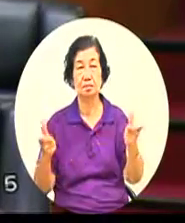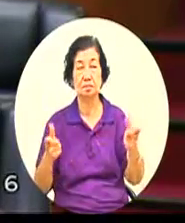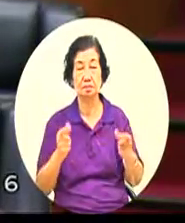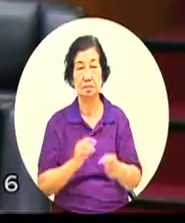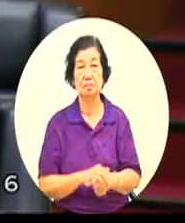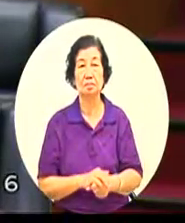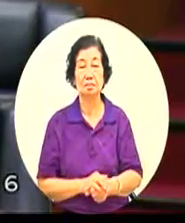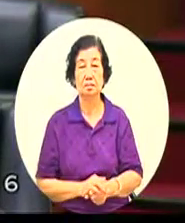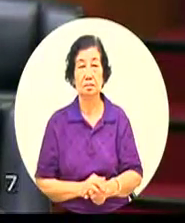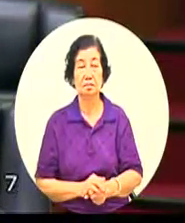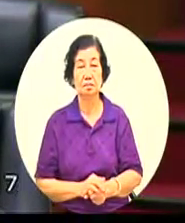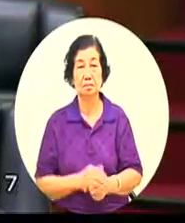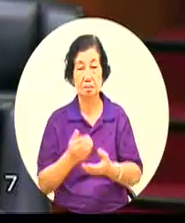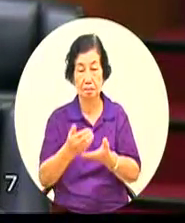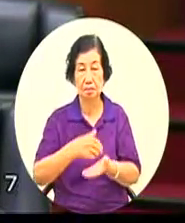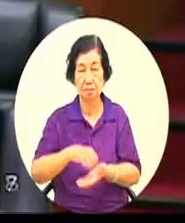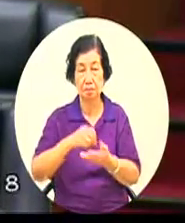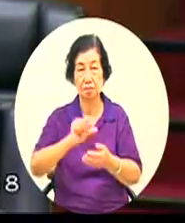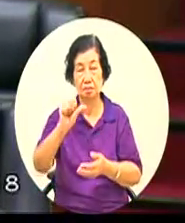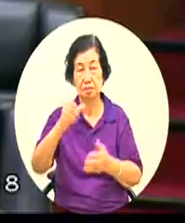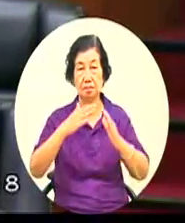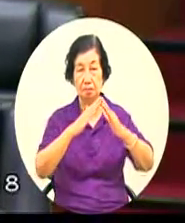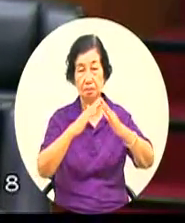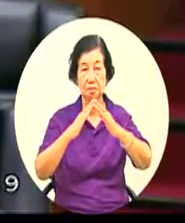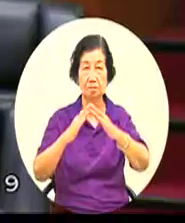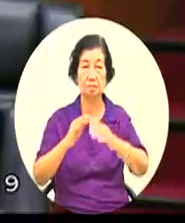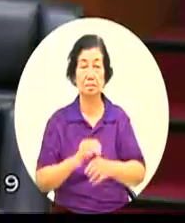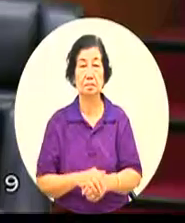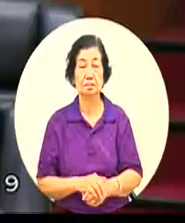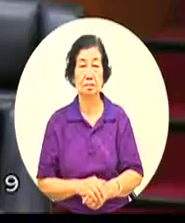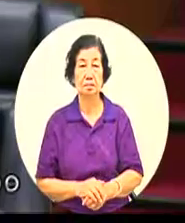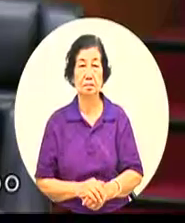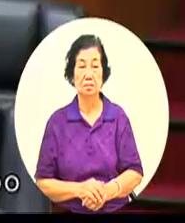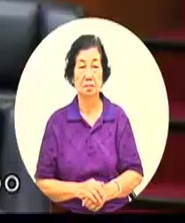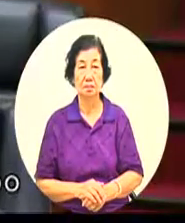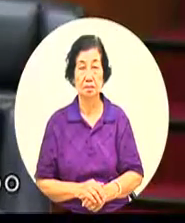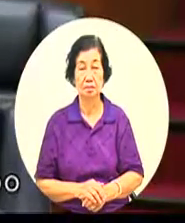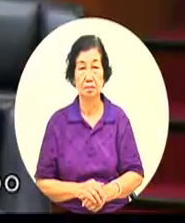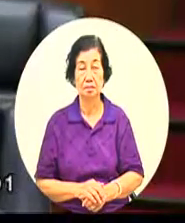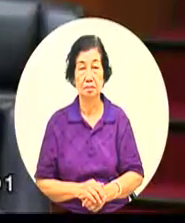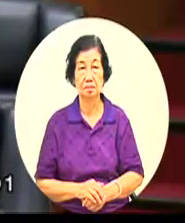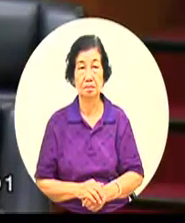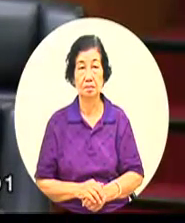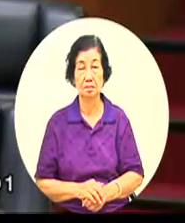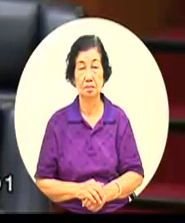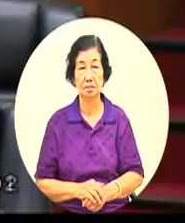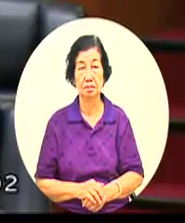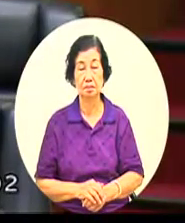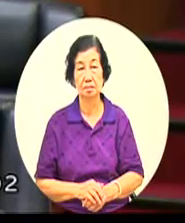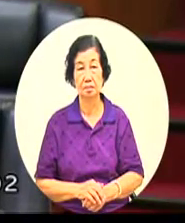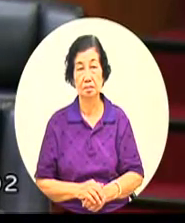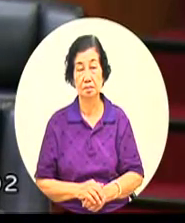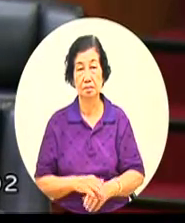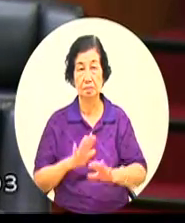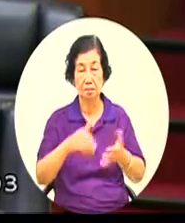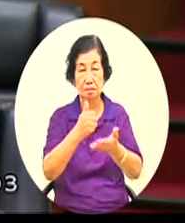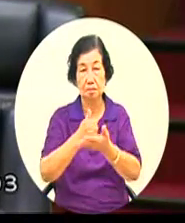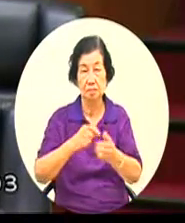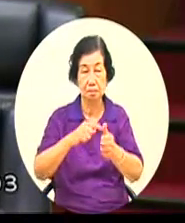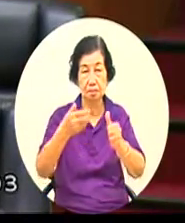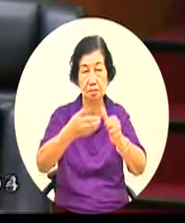几个刚才提到的五个都哈。我这边想要请我们教育局了